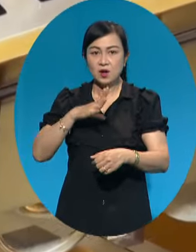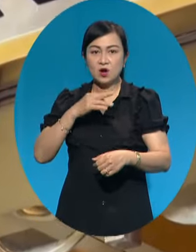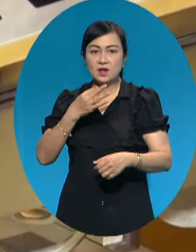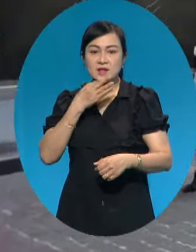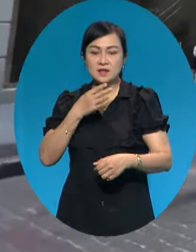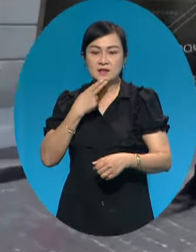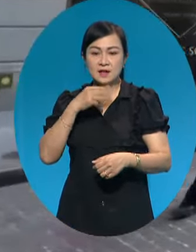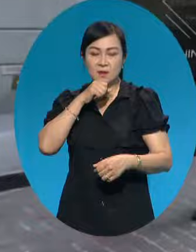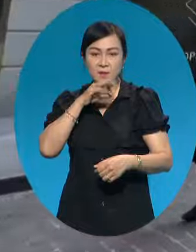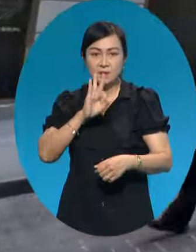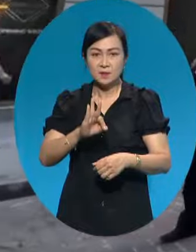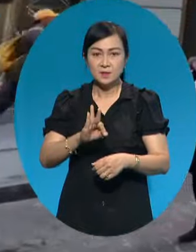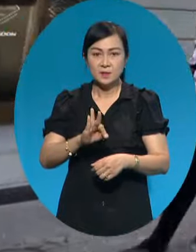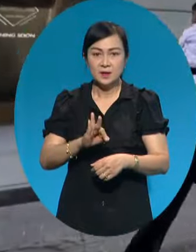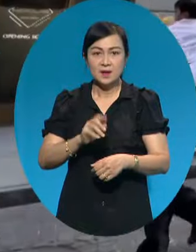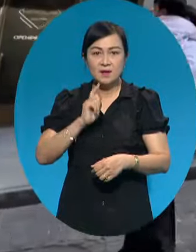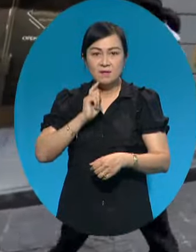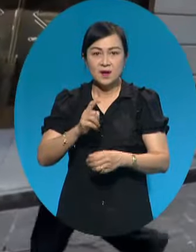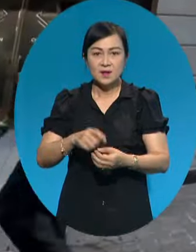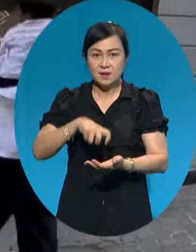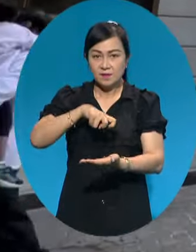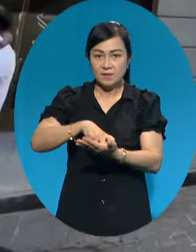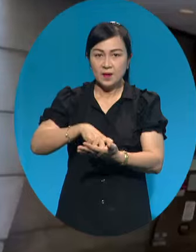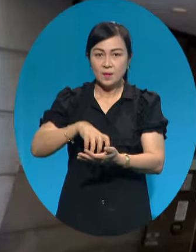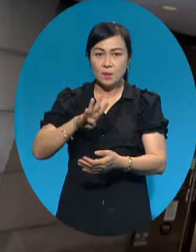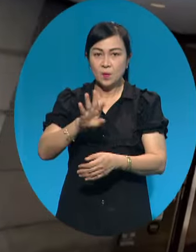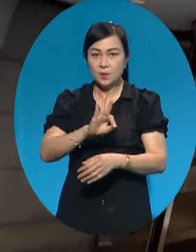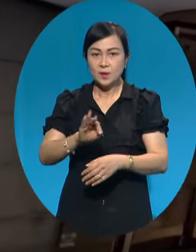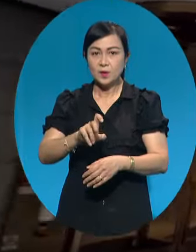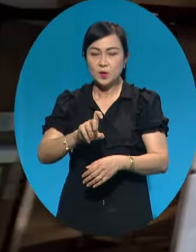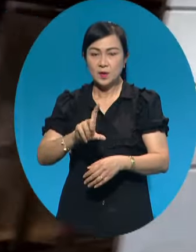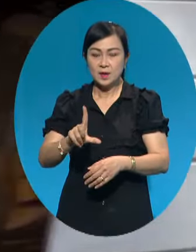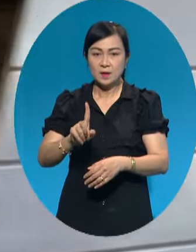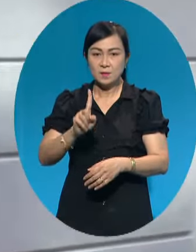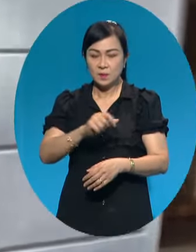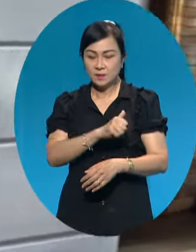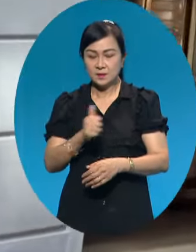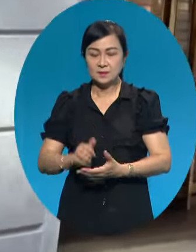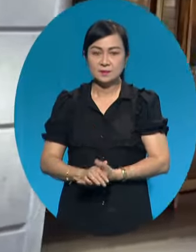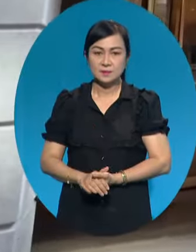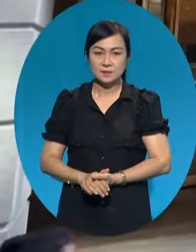của ông Trump là Eric và Donald Trump Jr. cũng bị buộc phải nộp phạt hơn 4 triệu đô la Mỹ mỗi người.